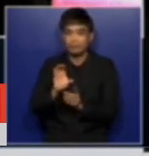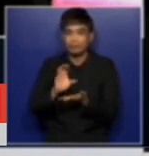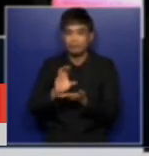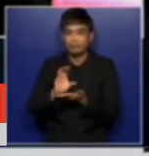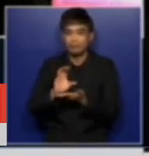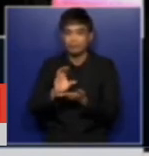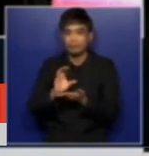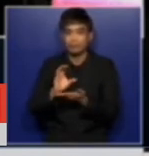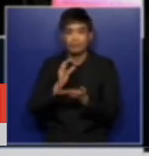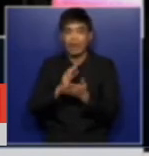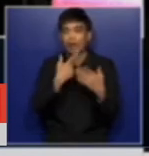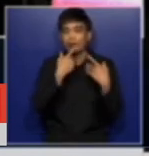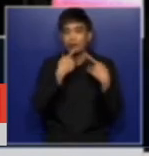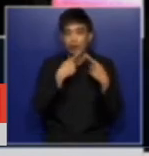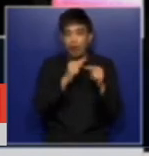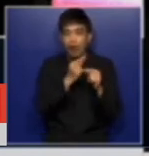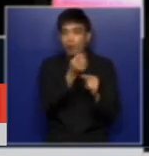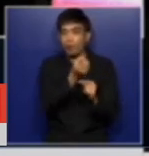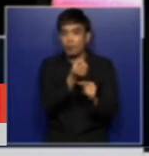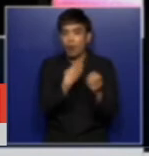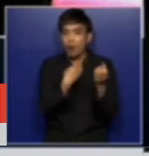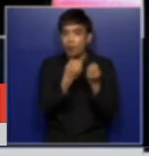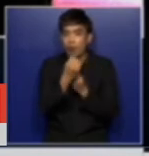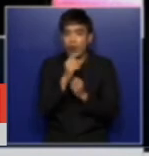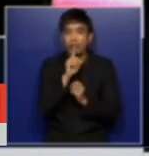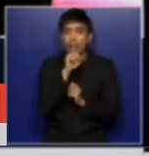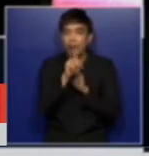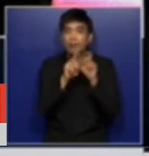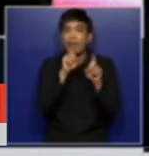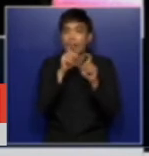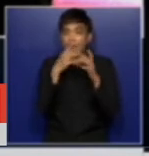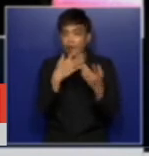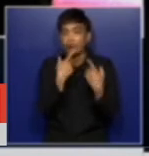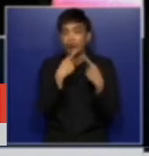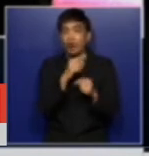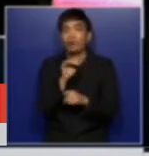ที่ยังไม่ได้ตอบคำถามอย่างที่ผมได้กราบเรียนต่อท่านทานไป